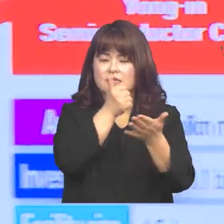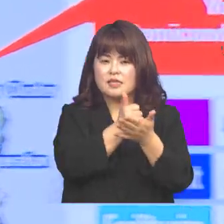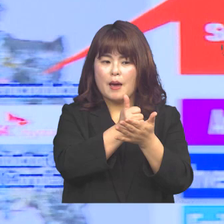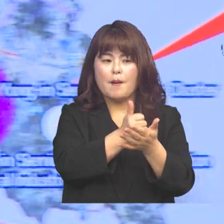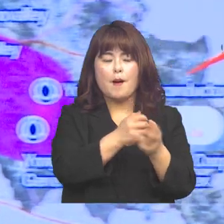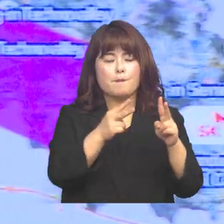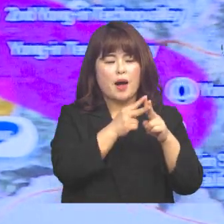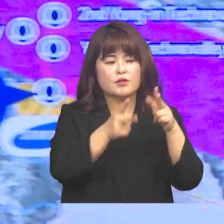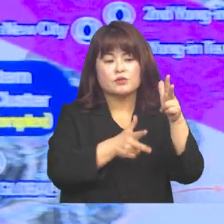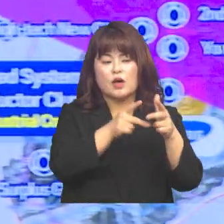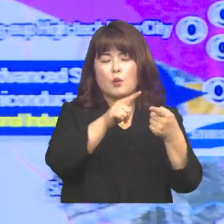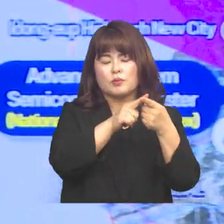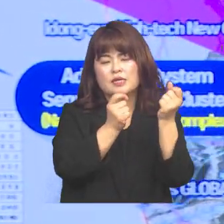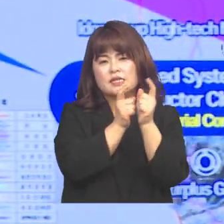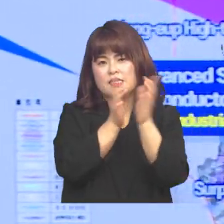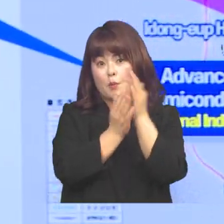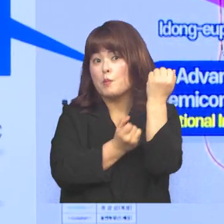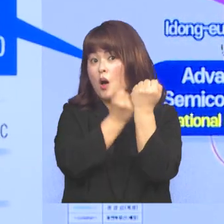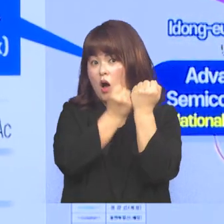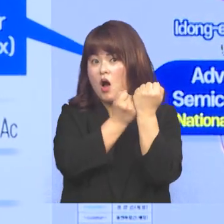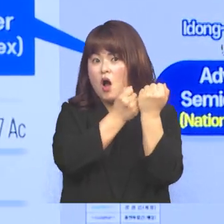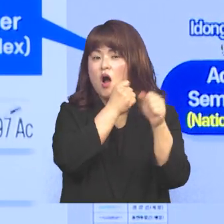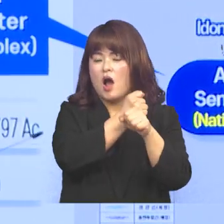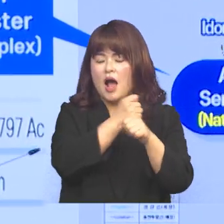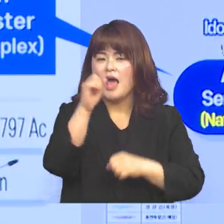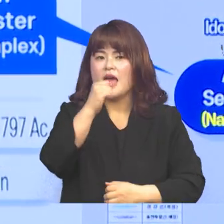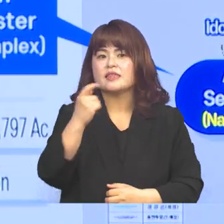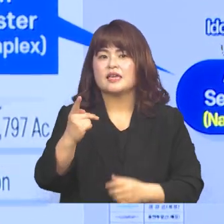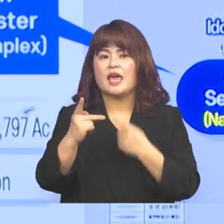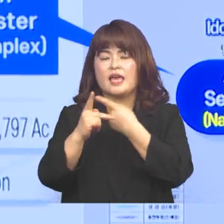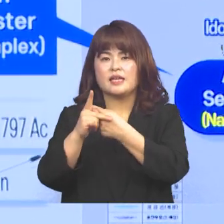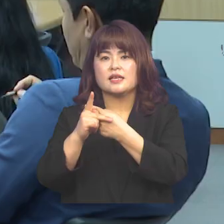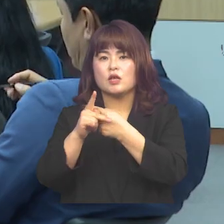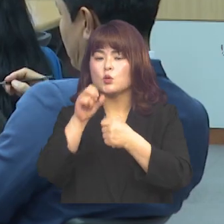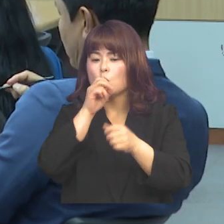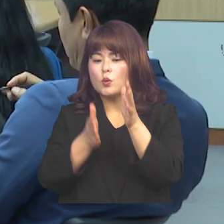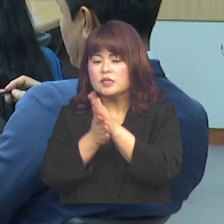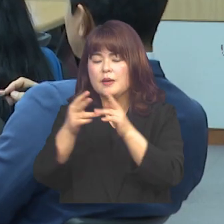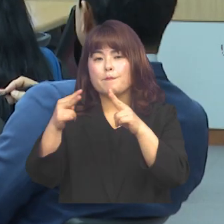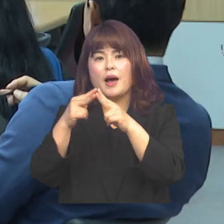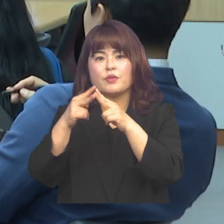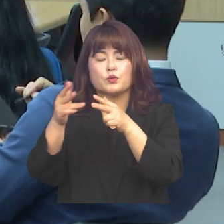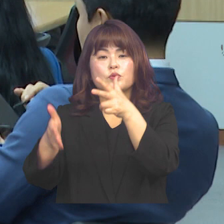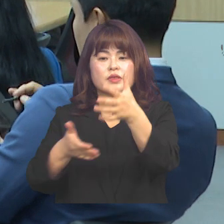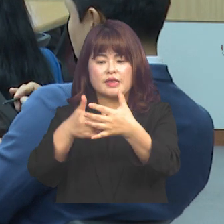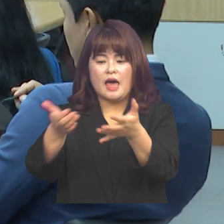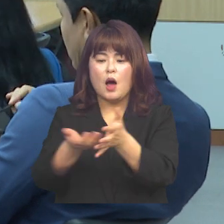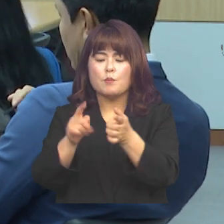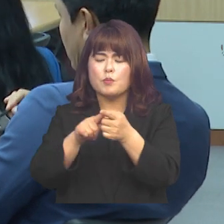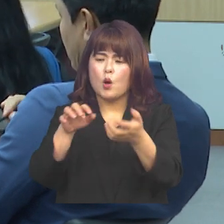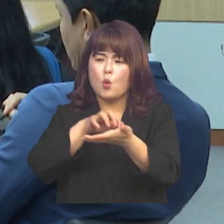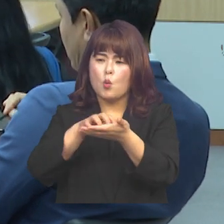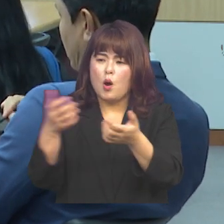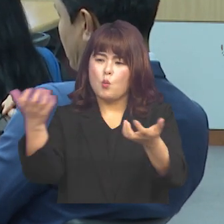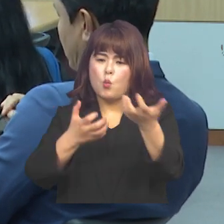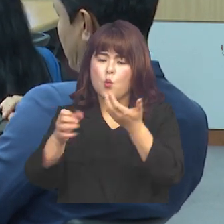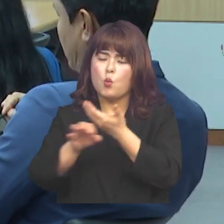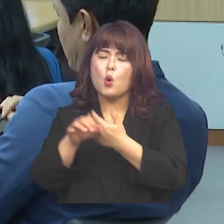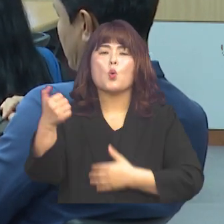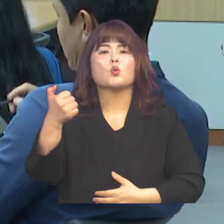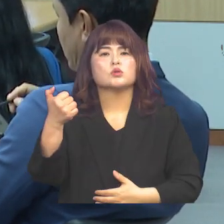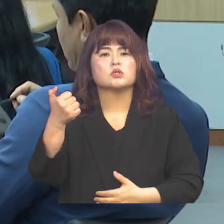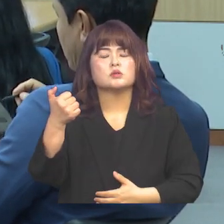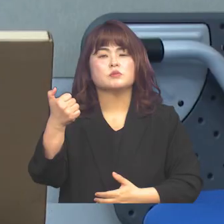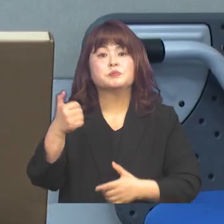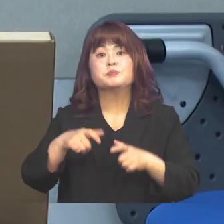시장은 시의 반도체 산업 현황을 직접 설명하며 SK 하이닉스의 용인 반도체 클러스터에는 50여 개